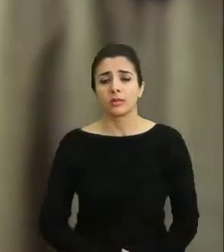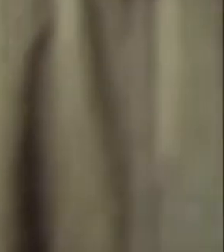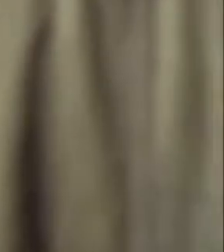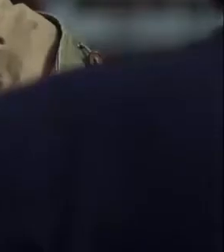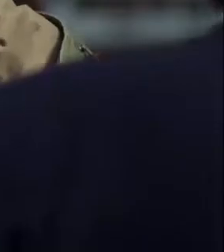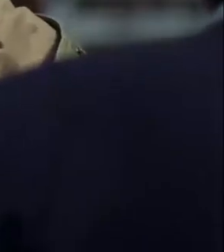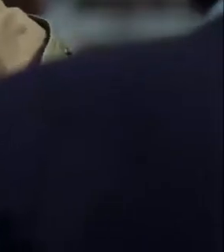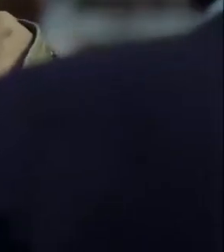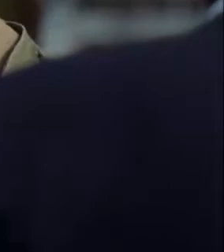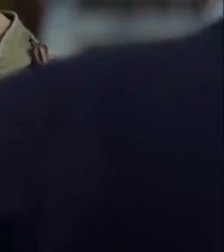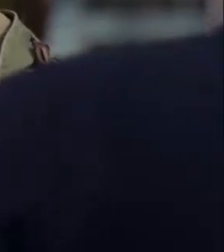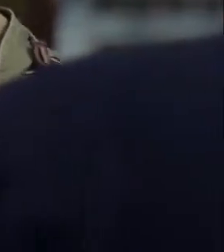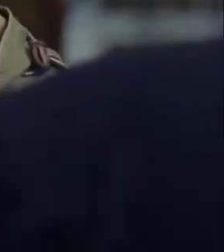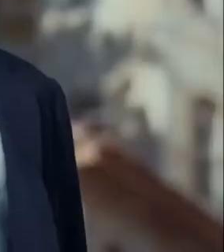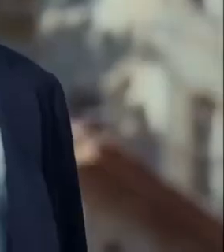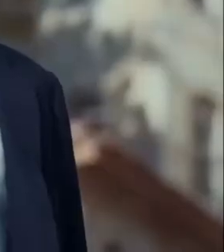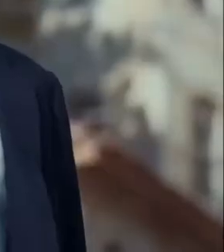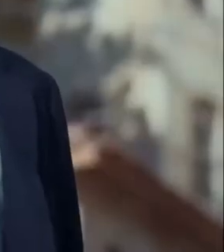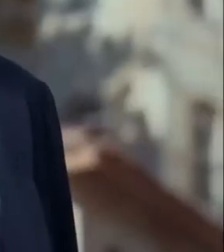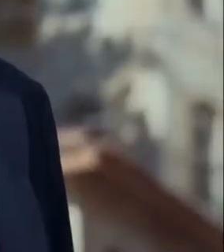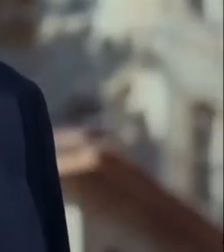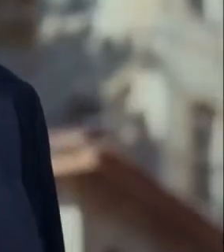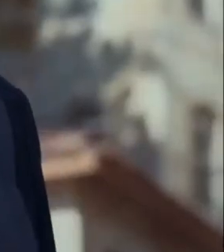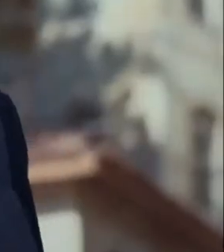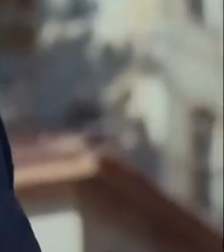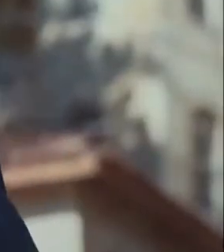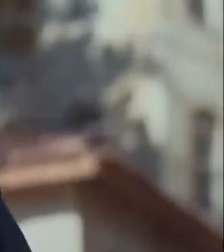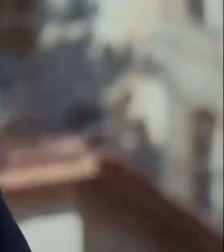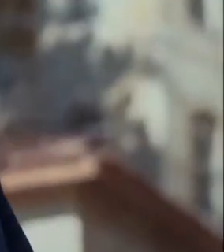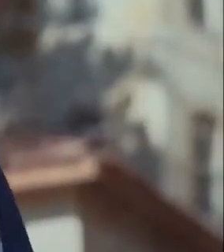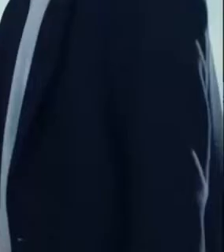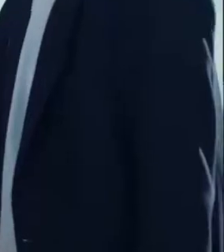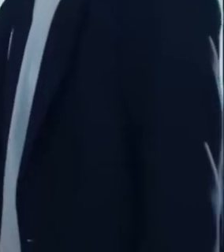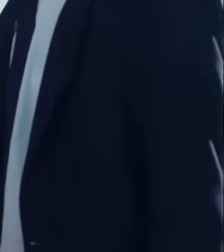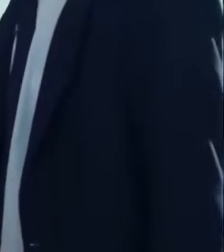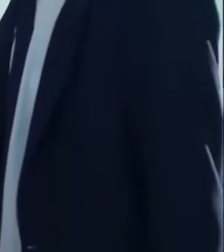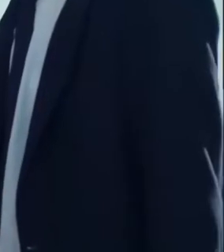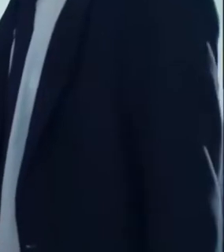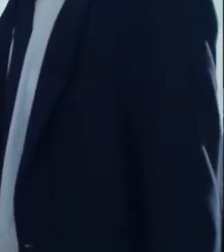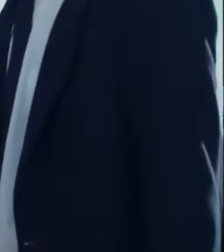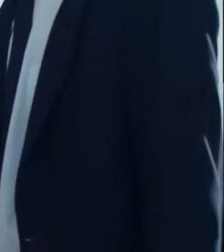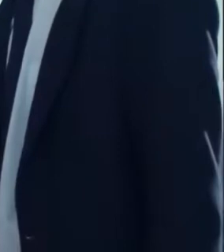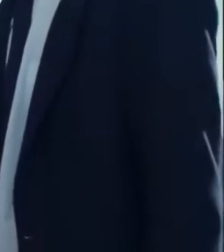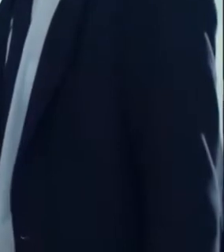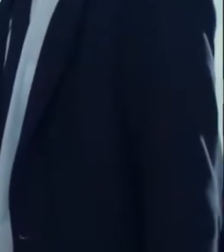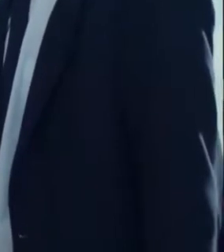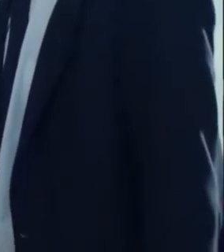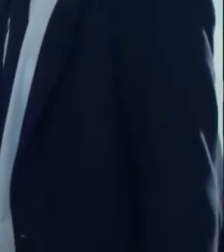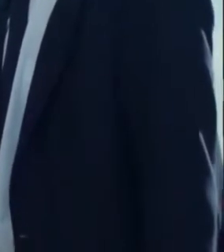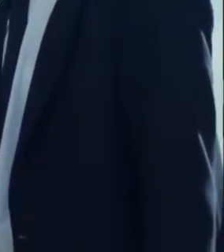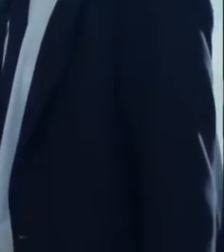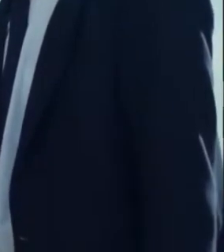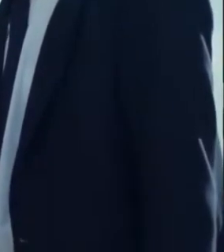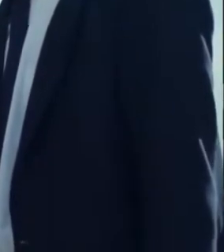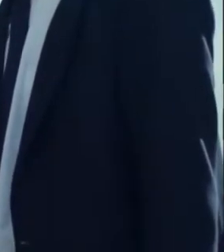buruklaşıp bakışlarını düşürdü. Cevat'la Zafer bakışlarını okula yönelttiler. Buruk bir tebessümle seyrediyorlar. Hakkı da katıldı onlara.